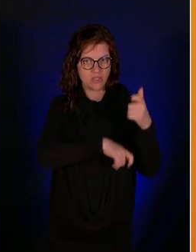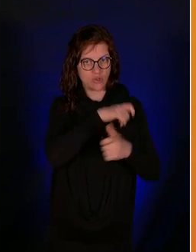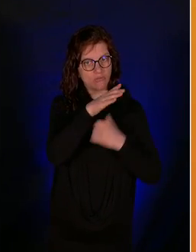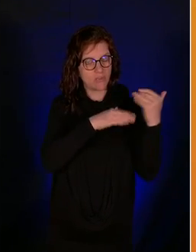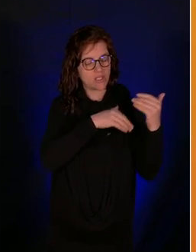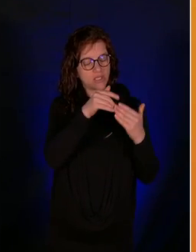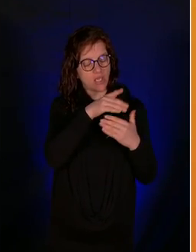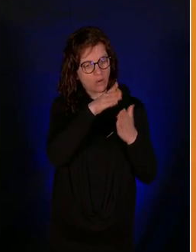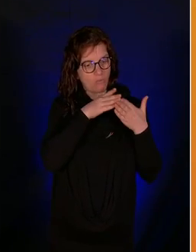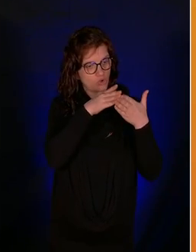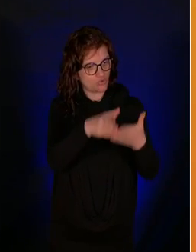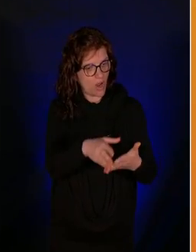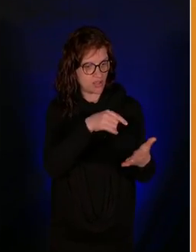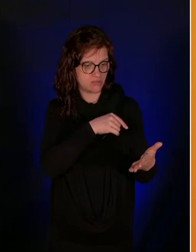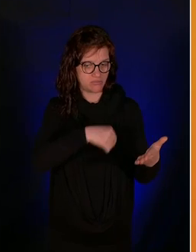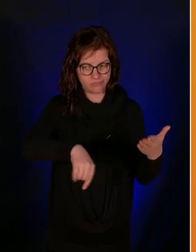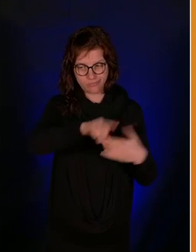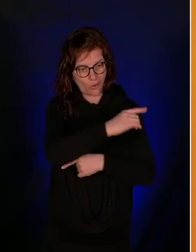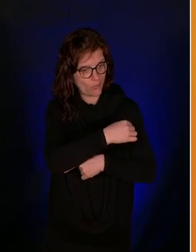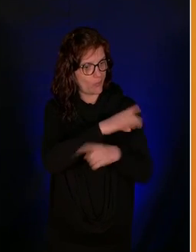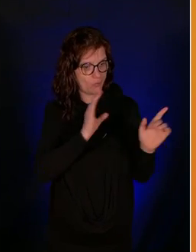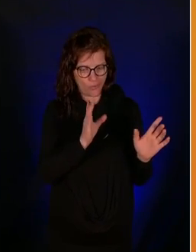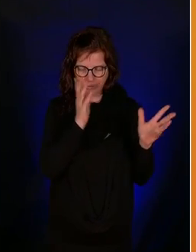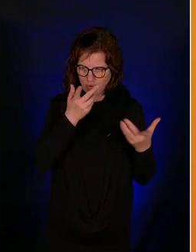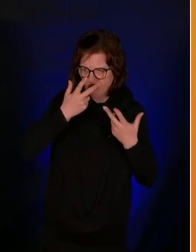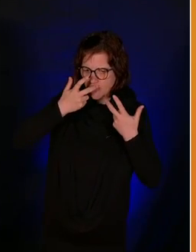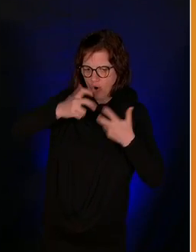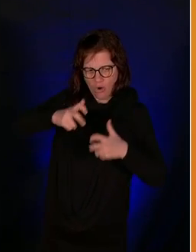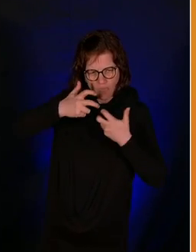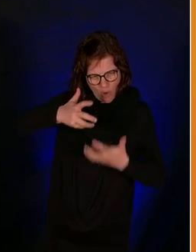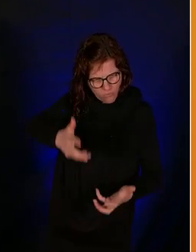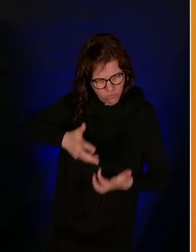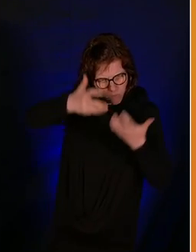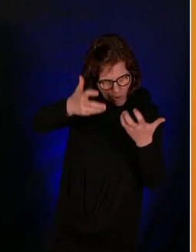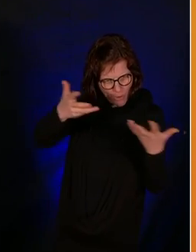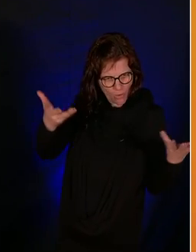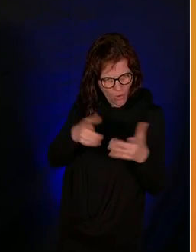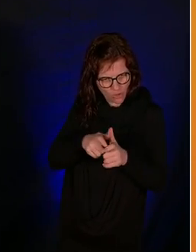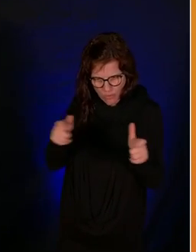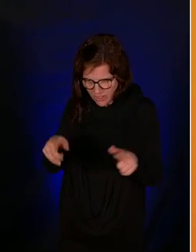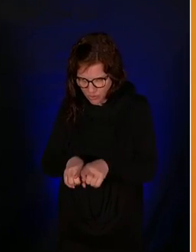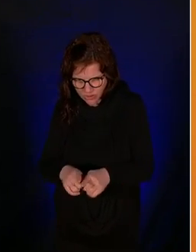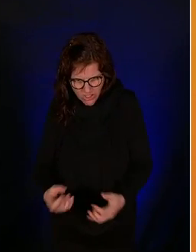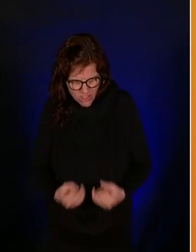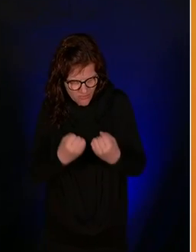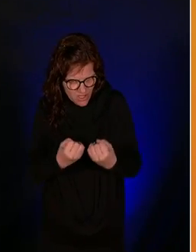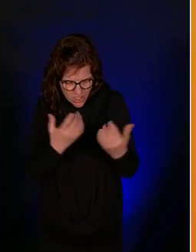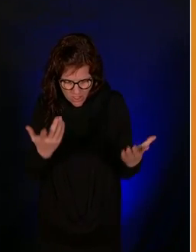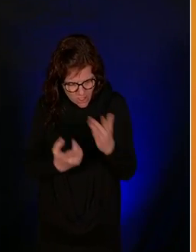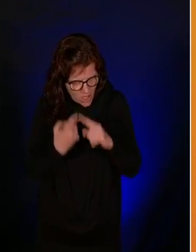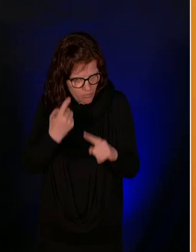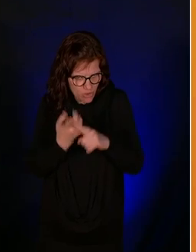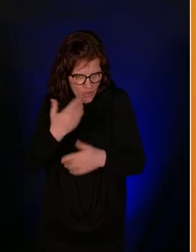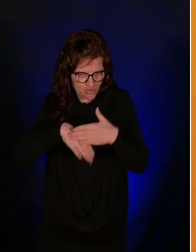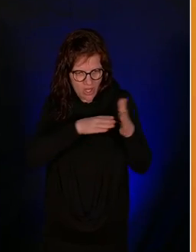qui ont porté haut et fort le fait que cette entreprise et cette activité soient un maillon indispensable dans nos ports